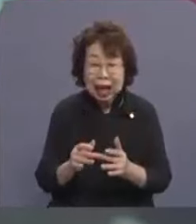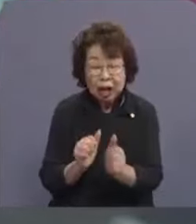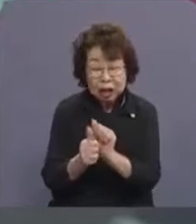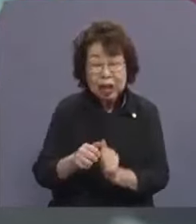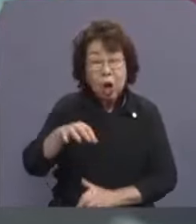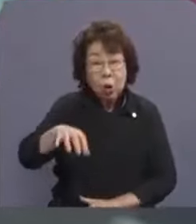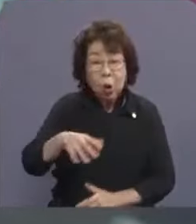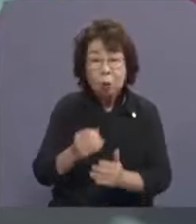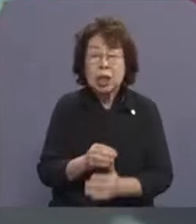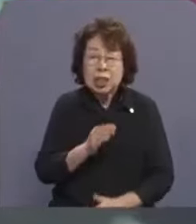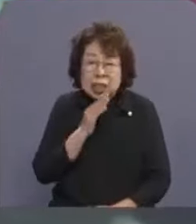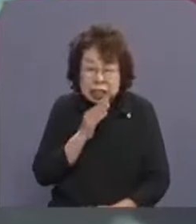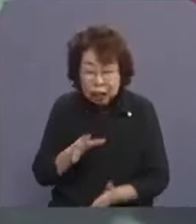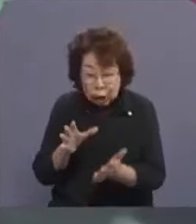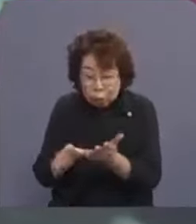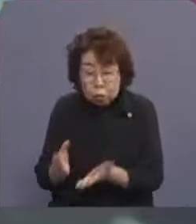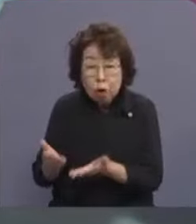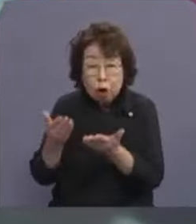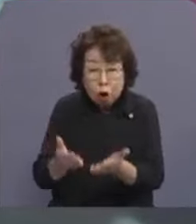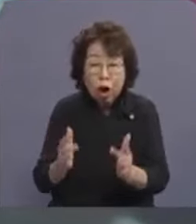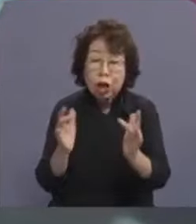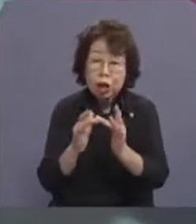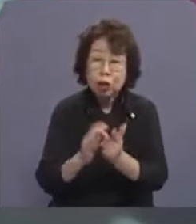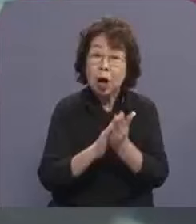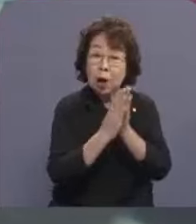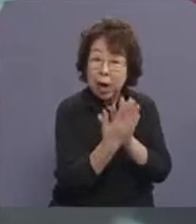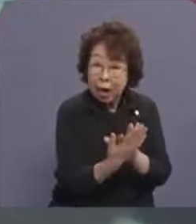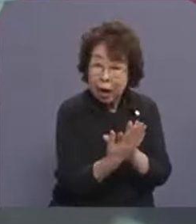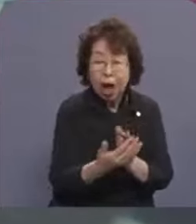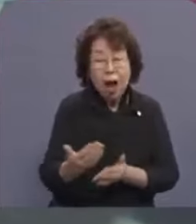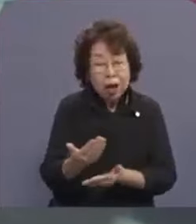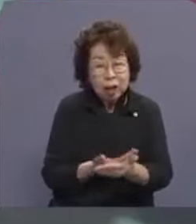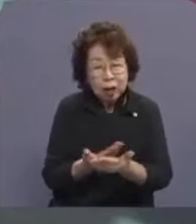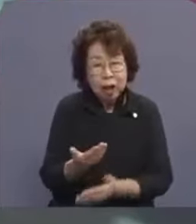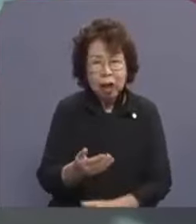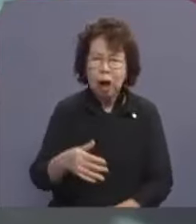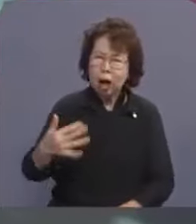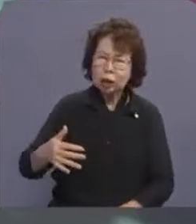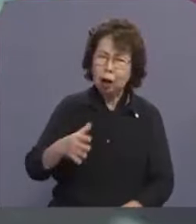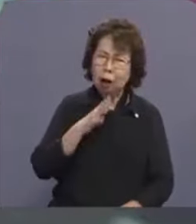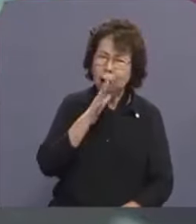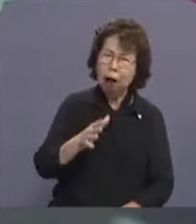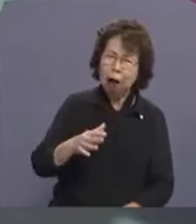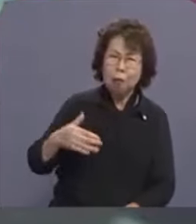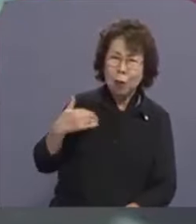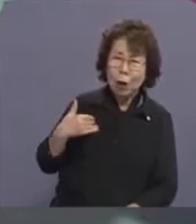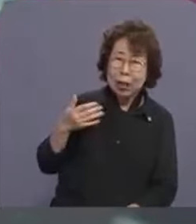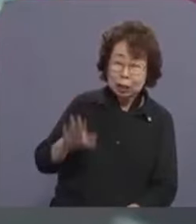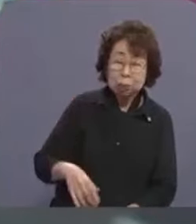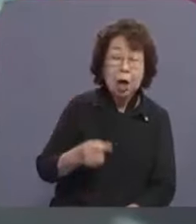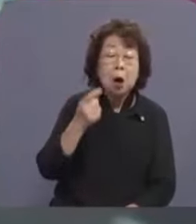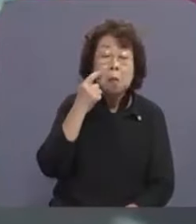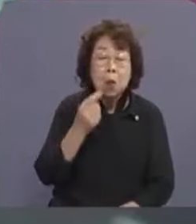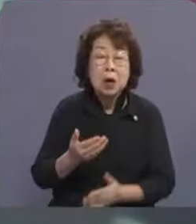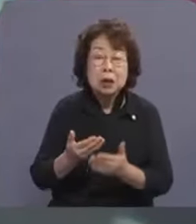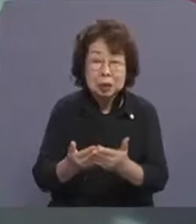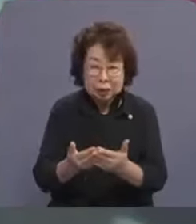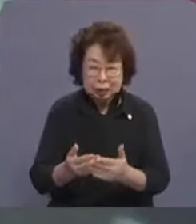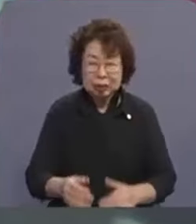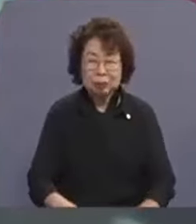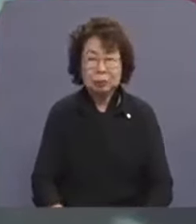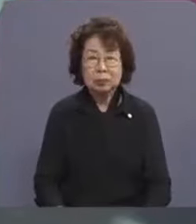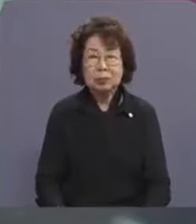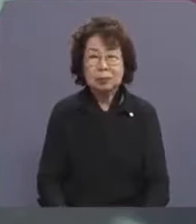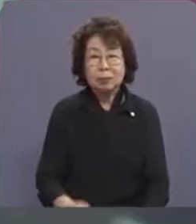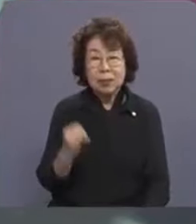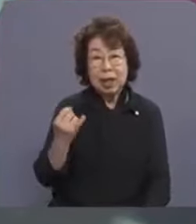소처럼 실물 자산을 디지털화해서 거래한다는 거 아직은 다소 생소합니다 취재기자와 함께 좀 더 자산 얘기 나눠보겠습니다